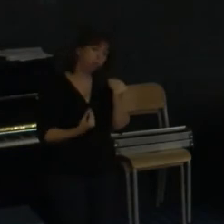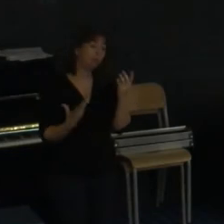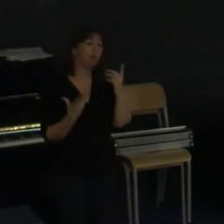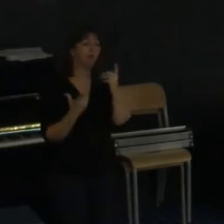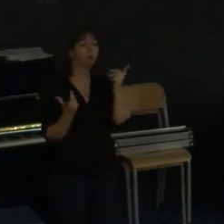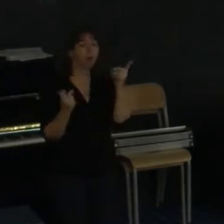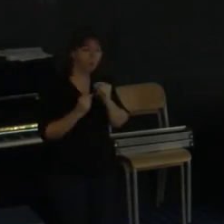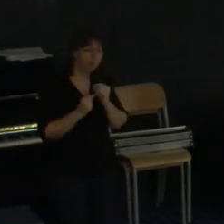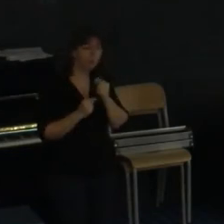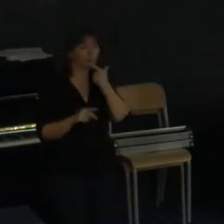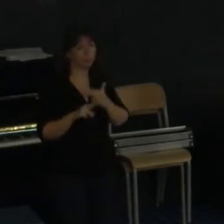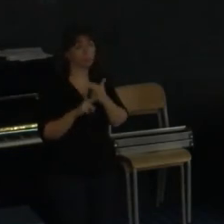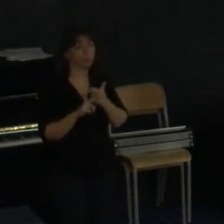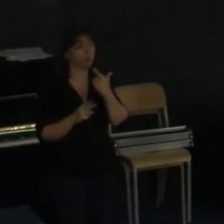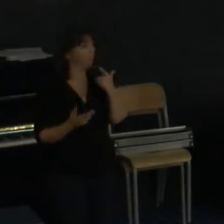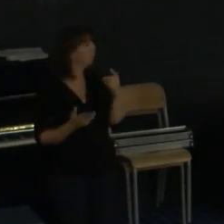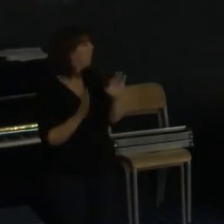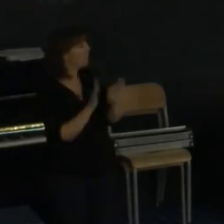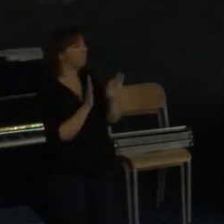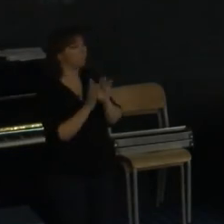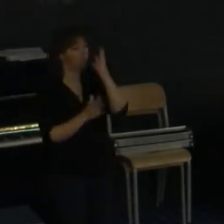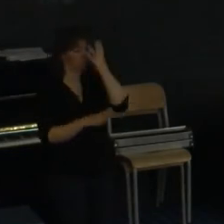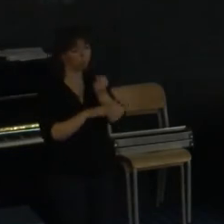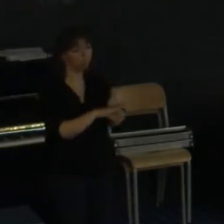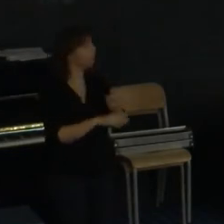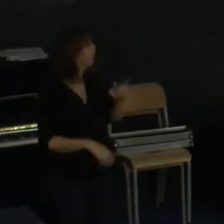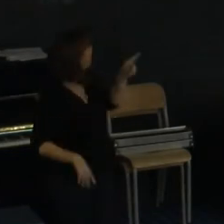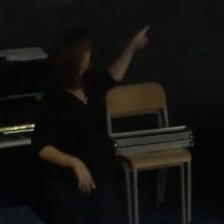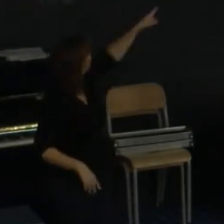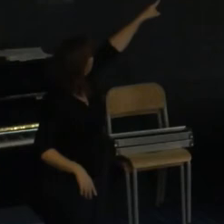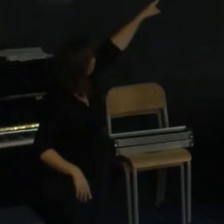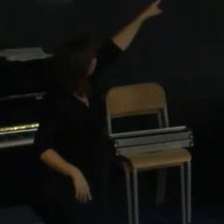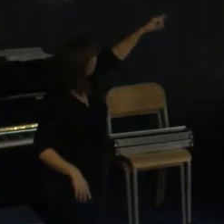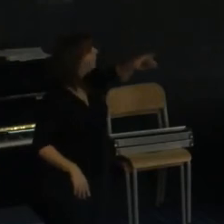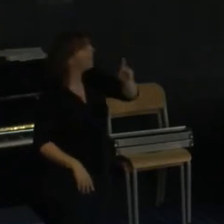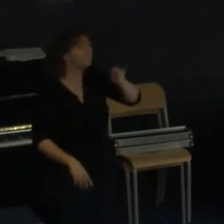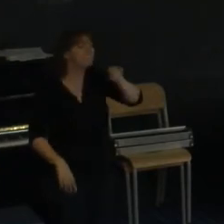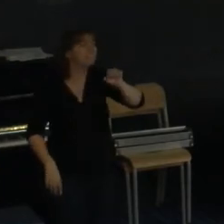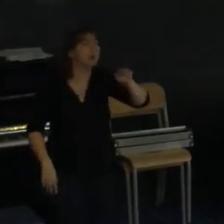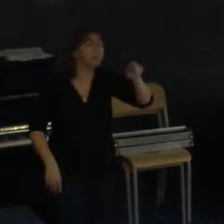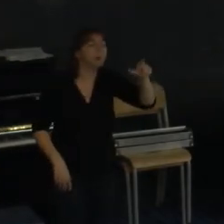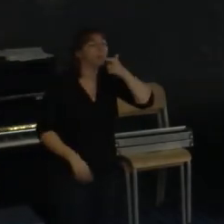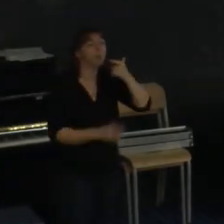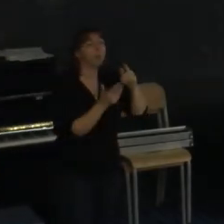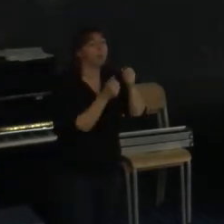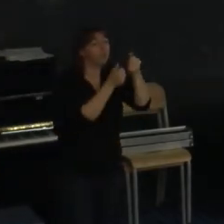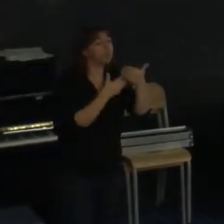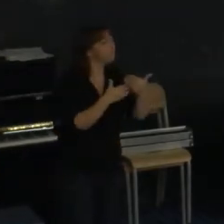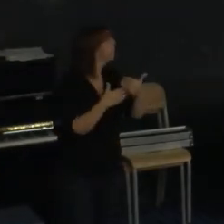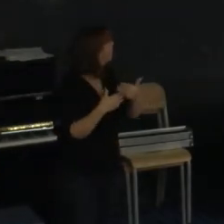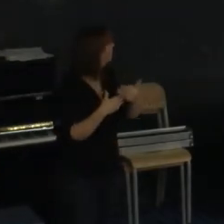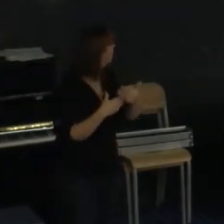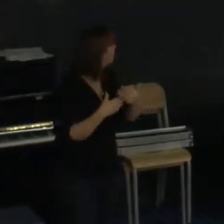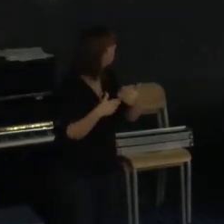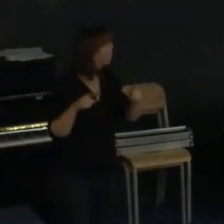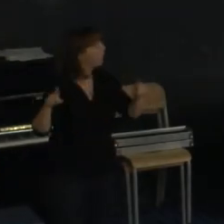disable. Alors, le disable est un chiffre, ici. Le disable est un chiffre. Le chiffre, en fait, correspond au numéro qui se trouve là, qui